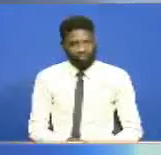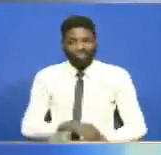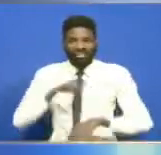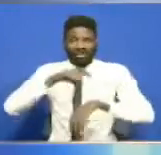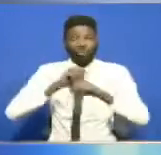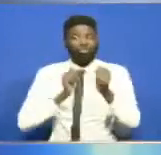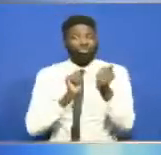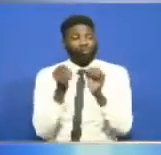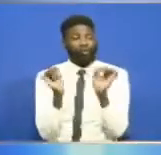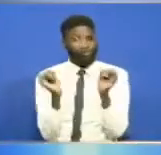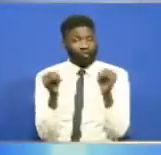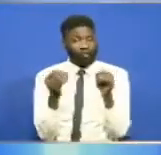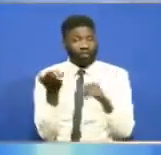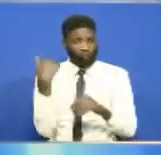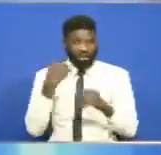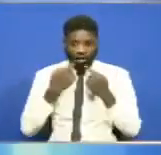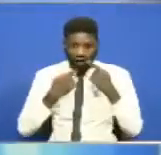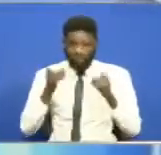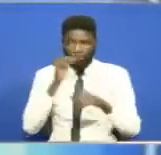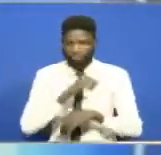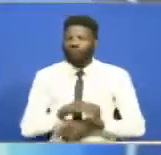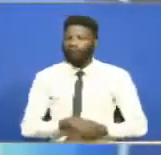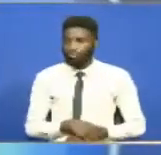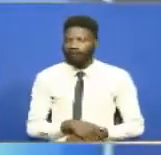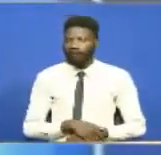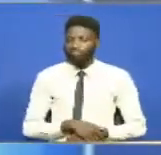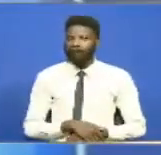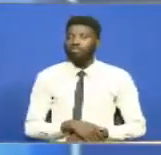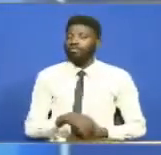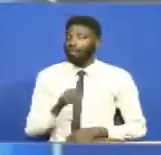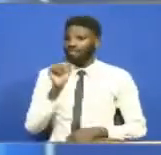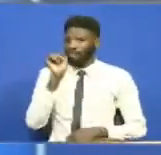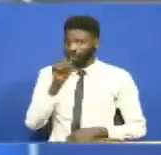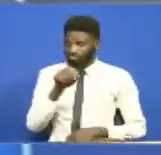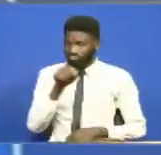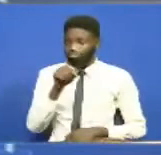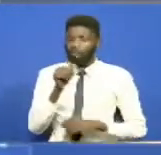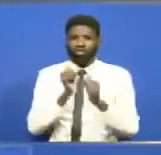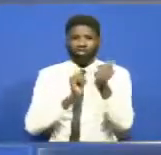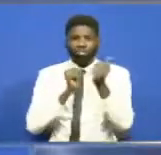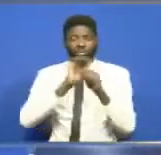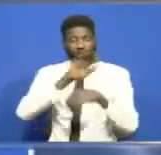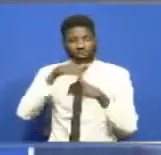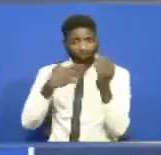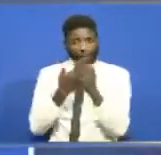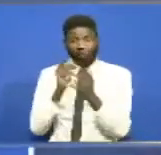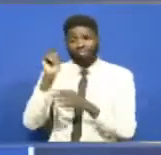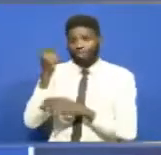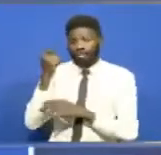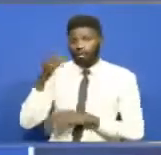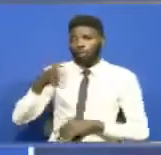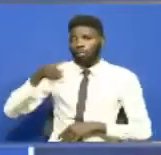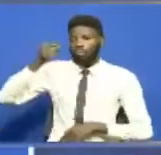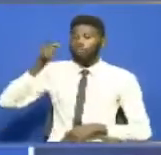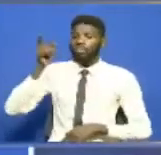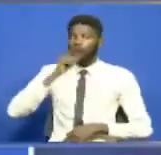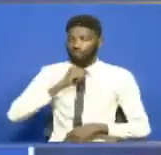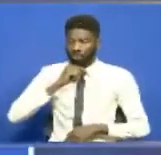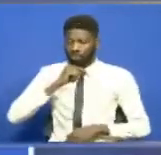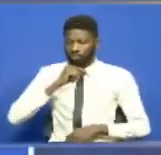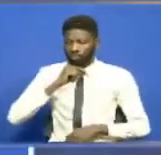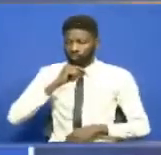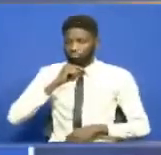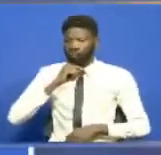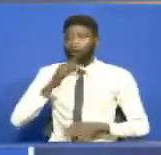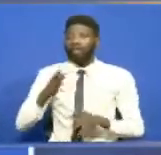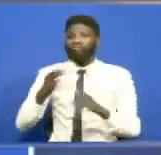Tua spoti kama livo kueleza awali na ni kwamba licha ya kusimamishwa kwa michezo yote humu nchini, shirikisho la mashindano